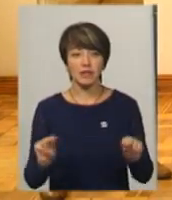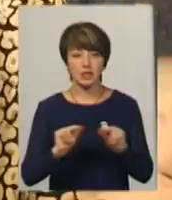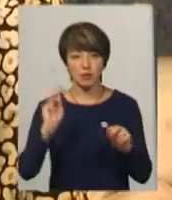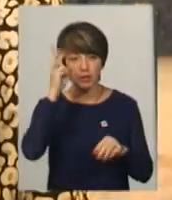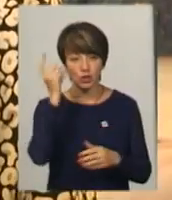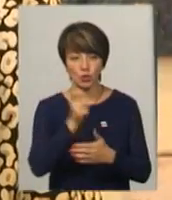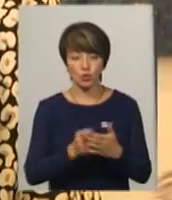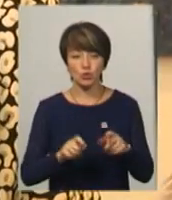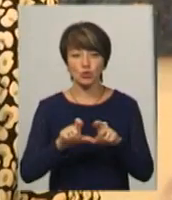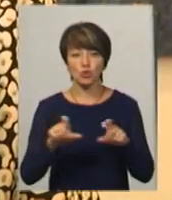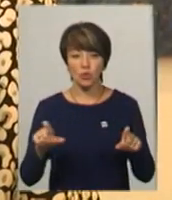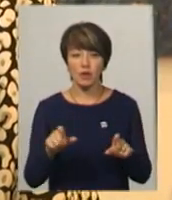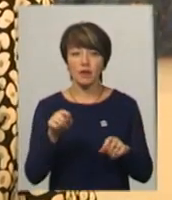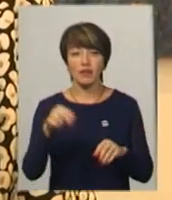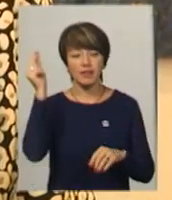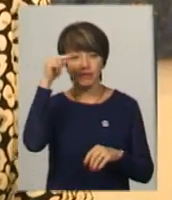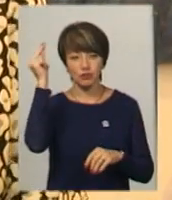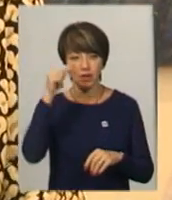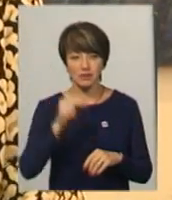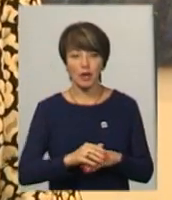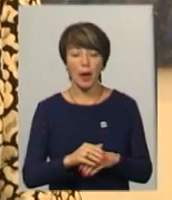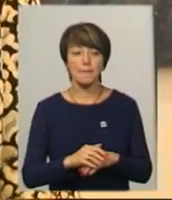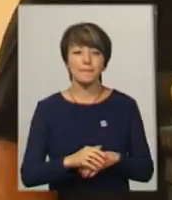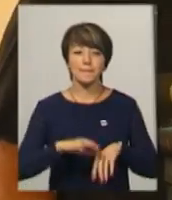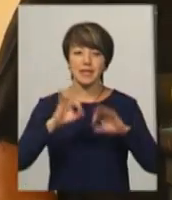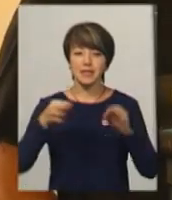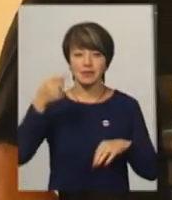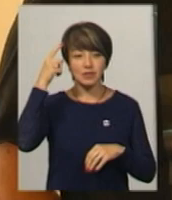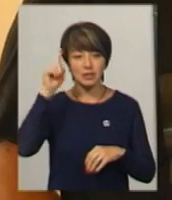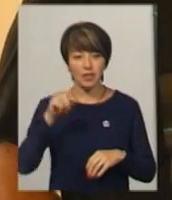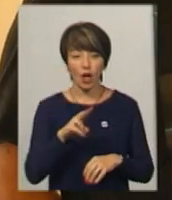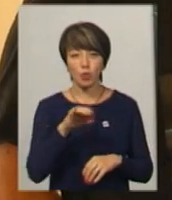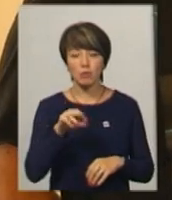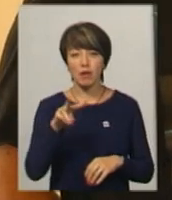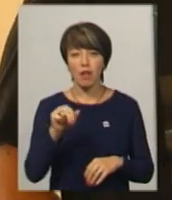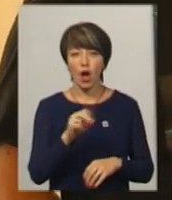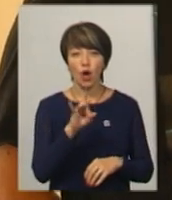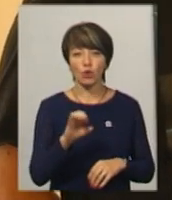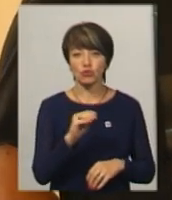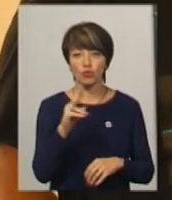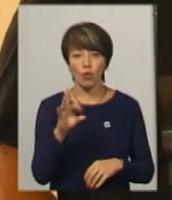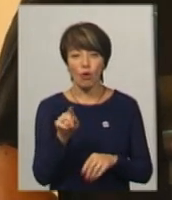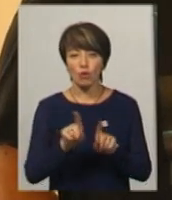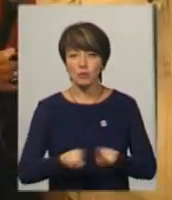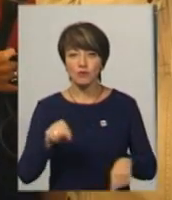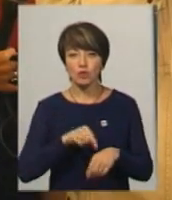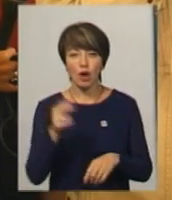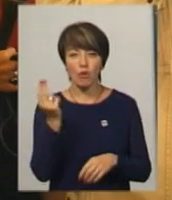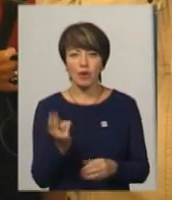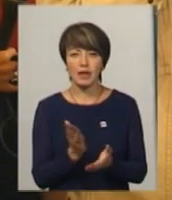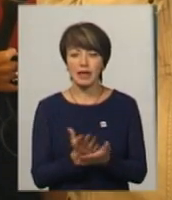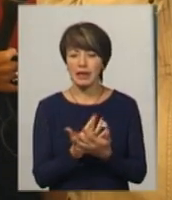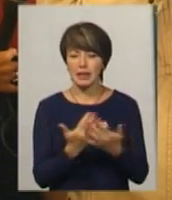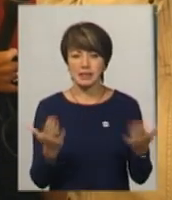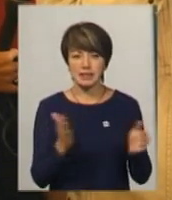Хмельницької художньої школи, у якій він навчався. Мистецтвознавець Людмила Рожко-Павленко каже, у нього особливе відчуття кольору. Є багато різних